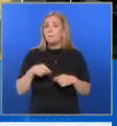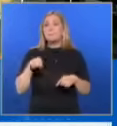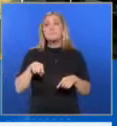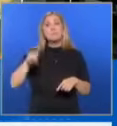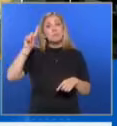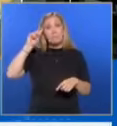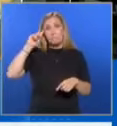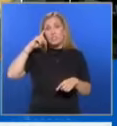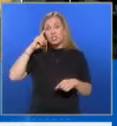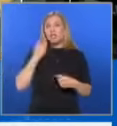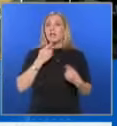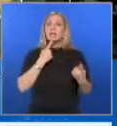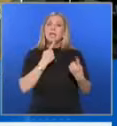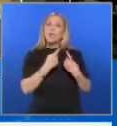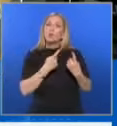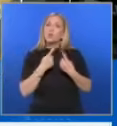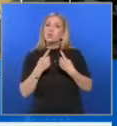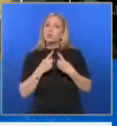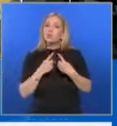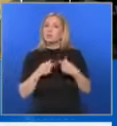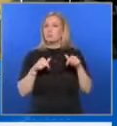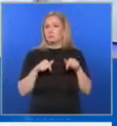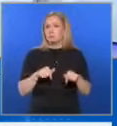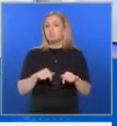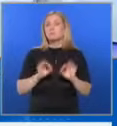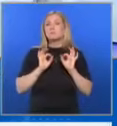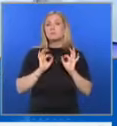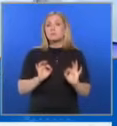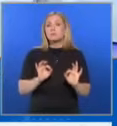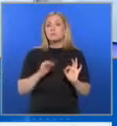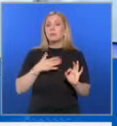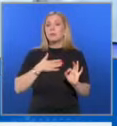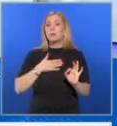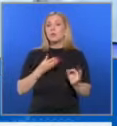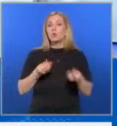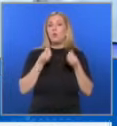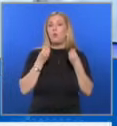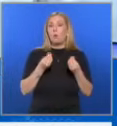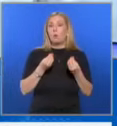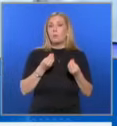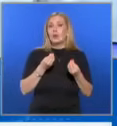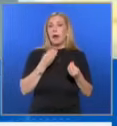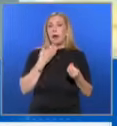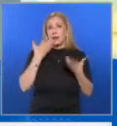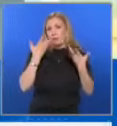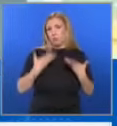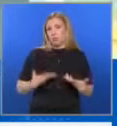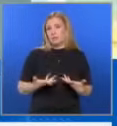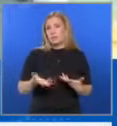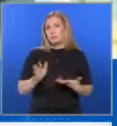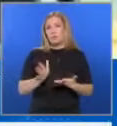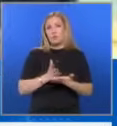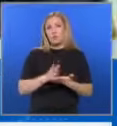се смята за доста диалогична и конструктивна и наистина има добра репутация сред всички